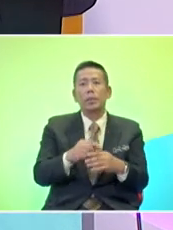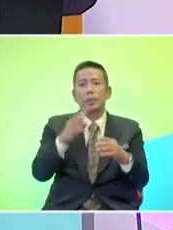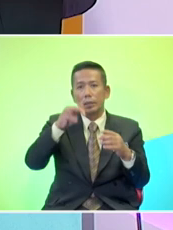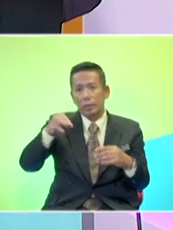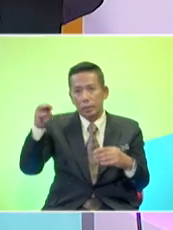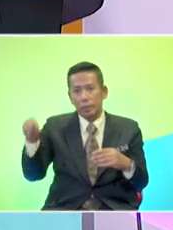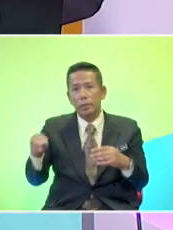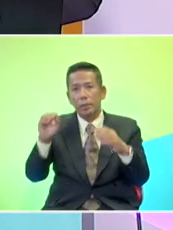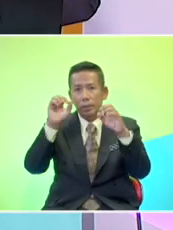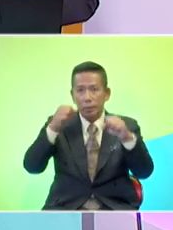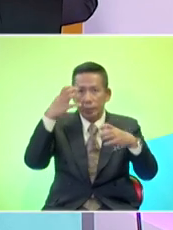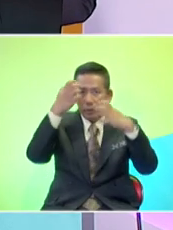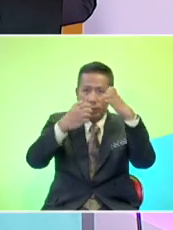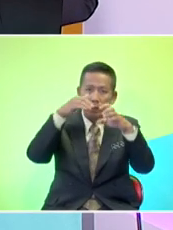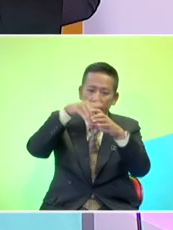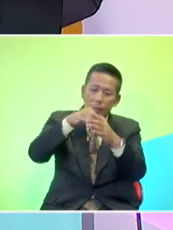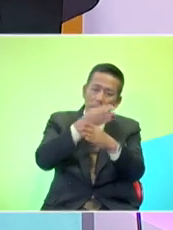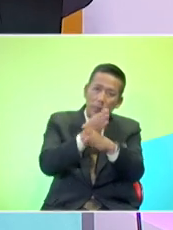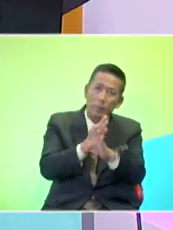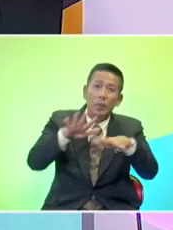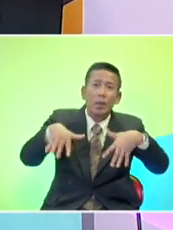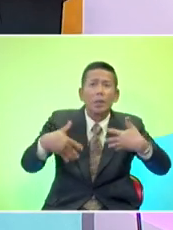dalam bentuk Bagaimana menghasilkan